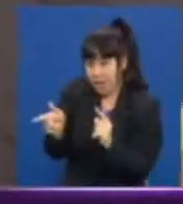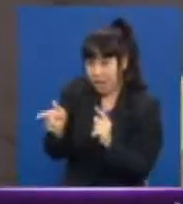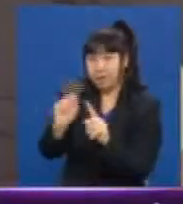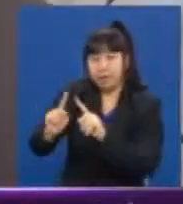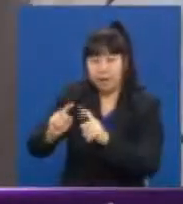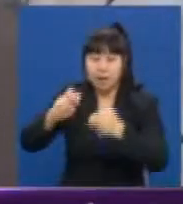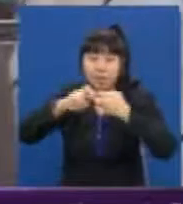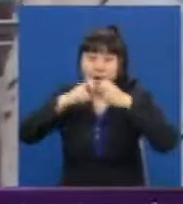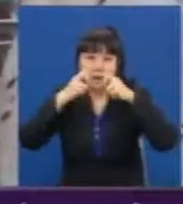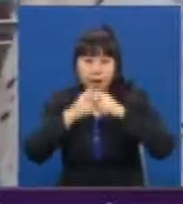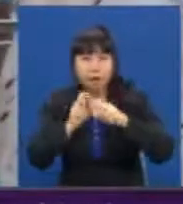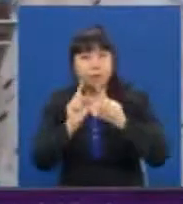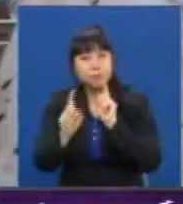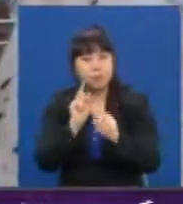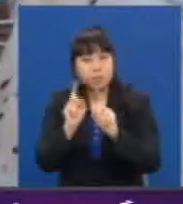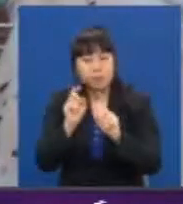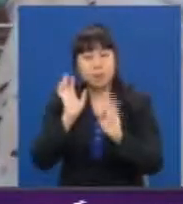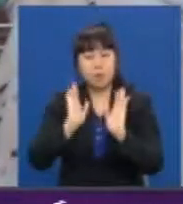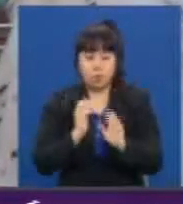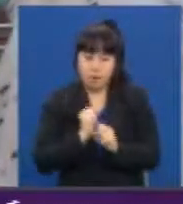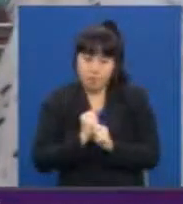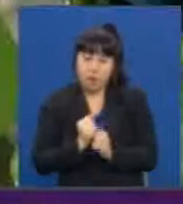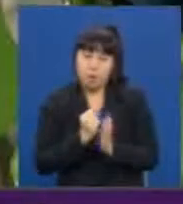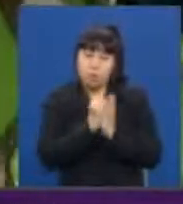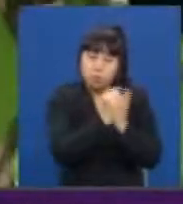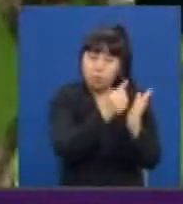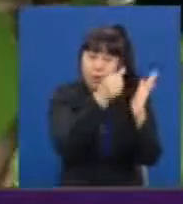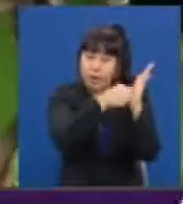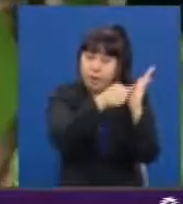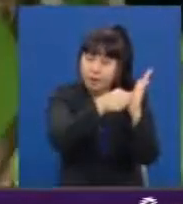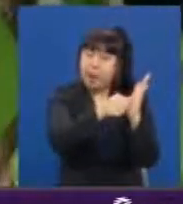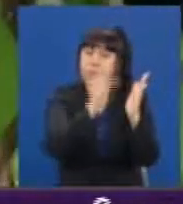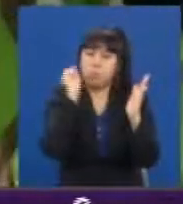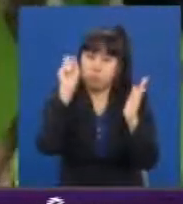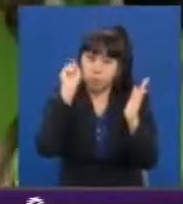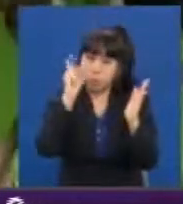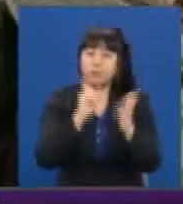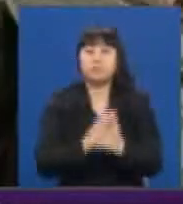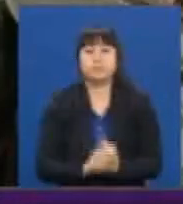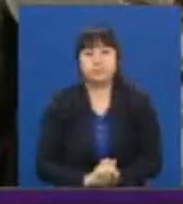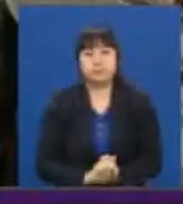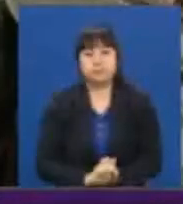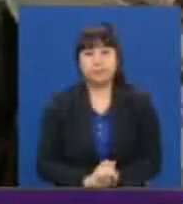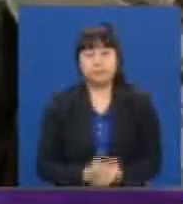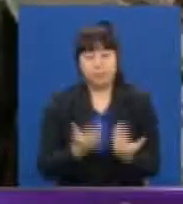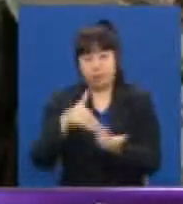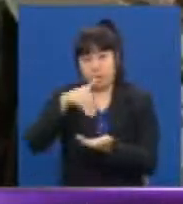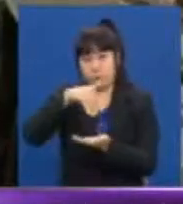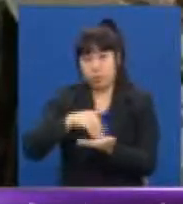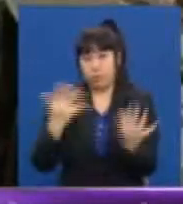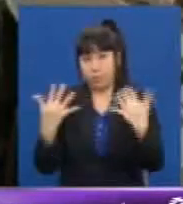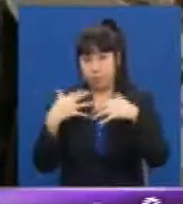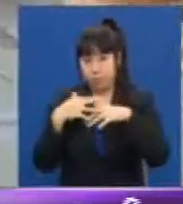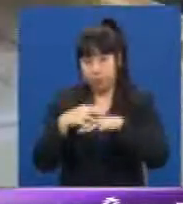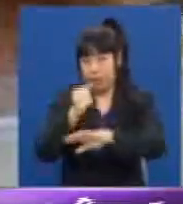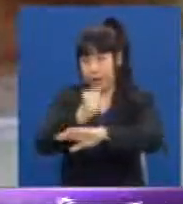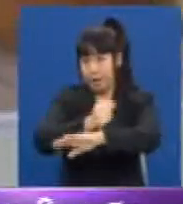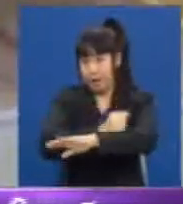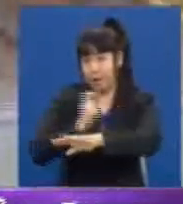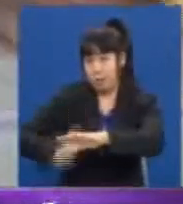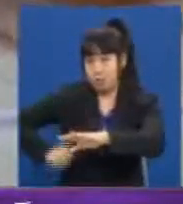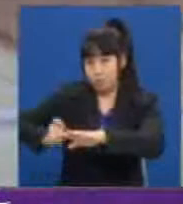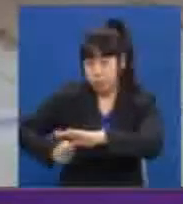สอบถามปัญหาที่จะให้เจ้าหน้าที่ช่วยแก้ไขช่วยเร่งช่วยแก้ไขอย่างเร่งด่วนสำหรับศูนย์ประสานการรับแรงงาน